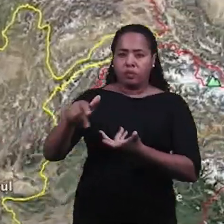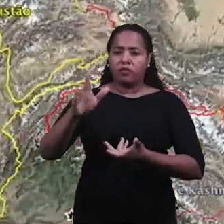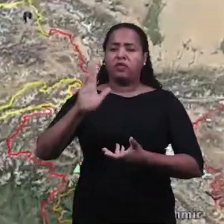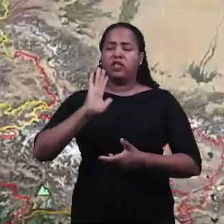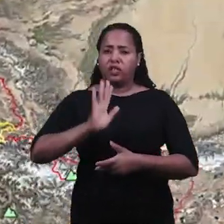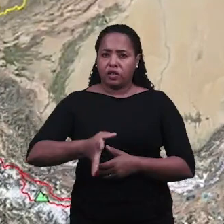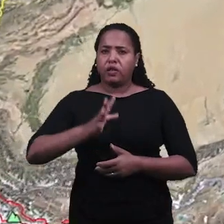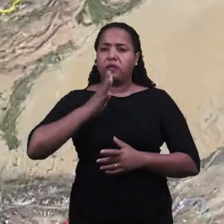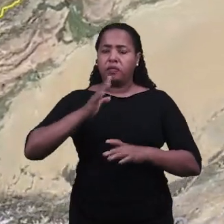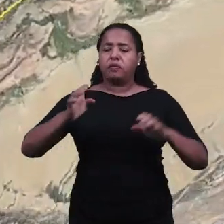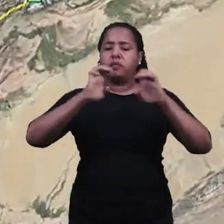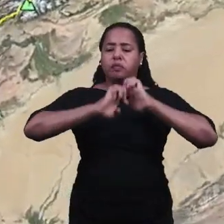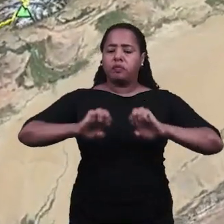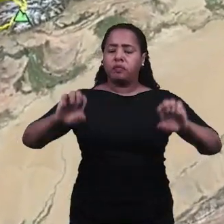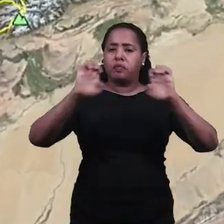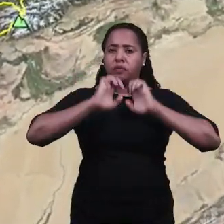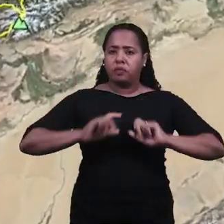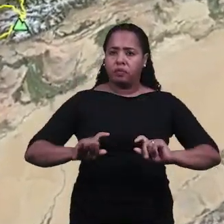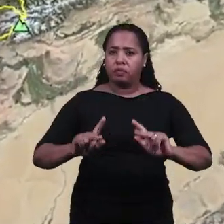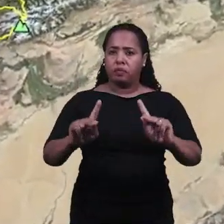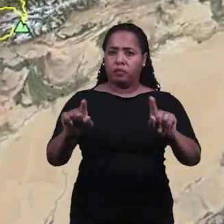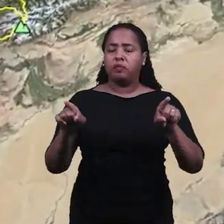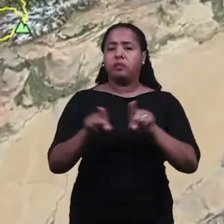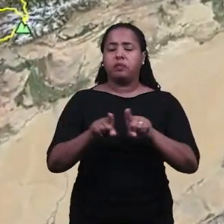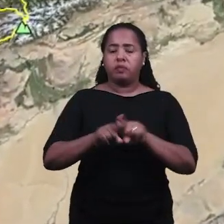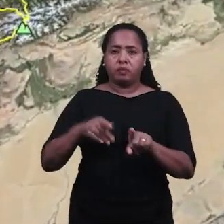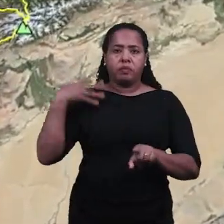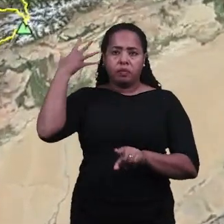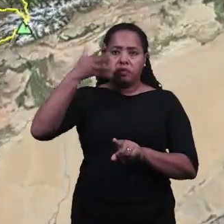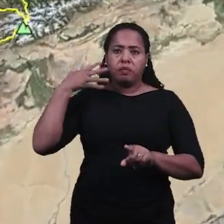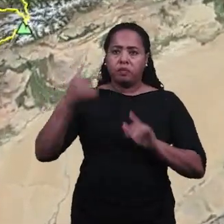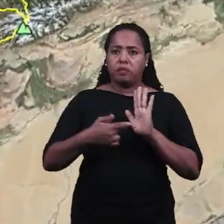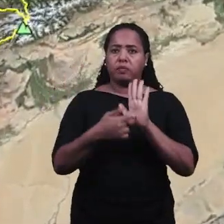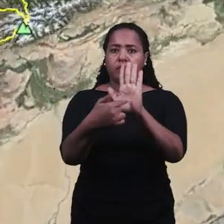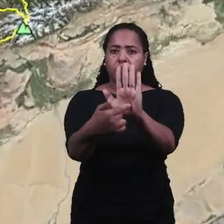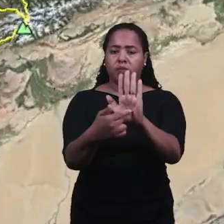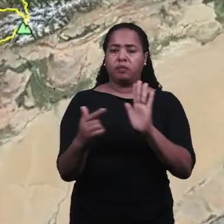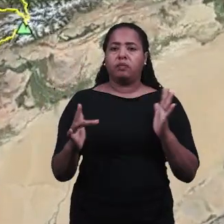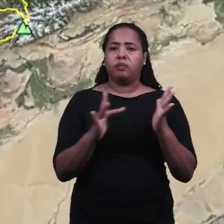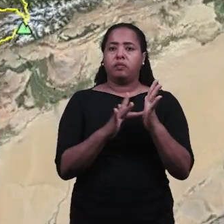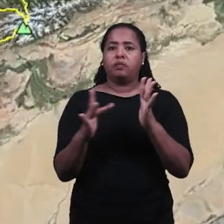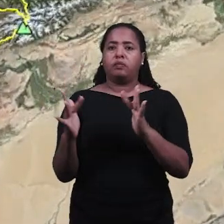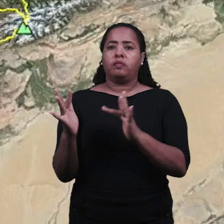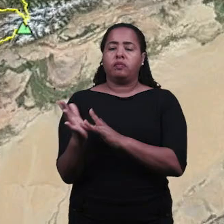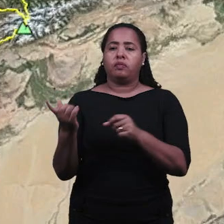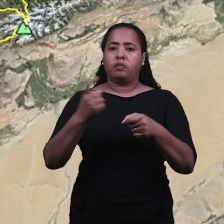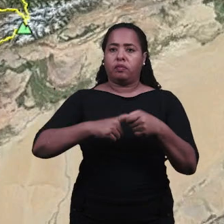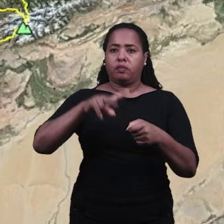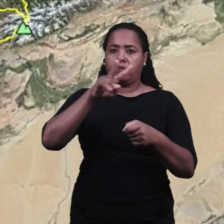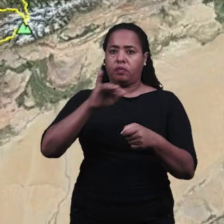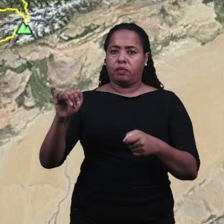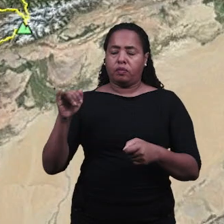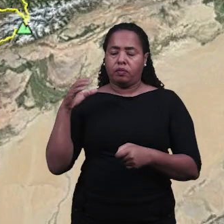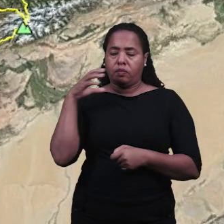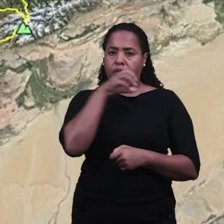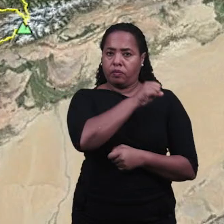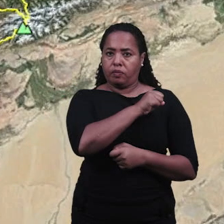touchées par l'Évangile éternel et par le message du retour imminent du Seigneur Jésus.